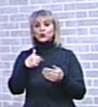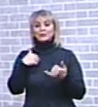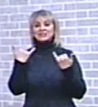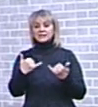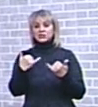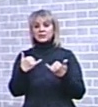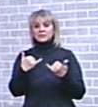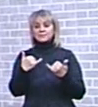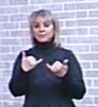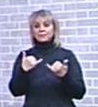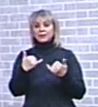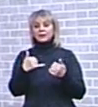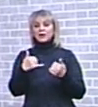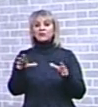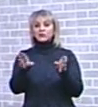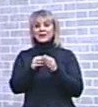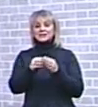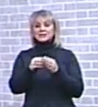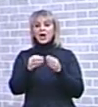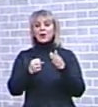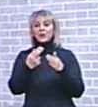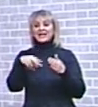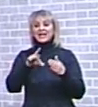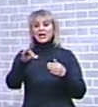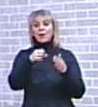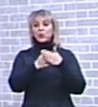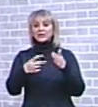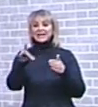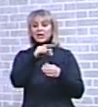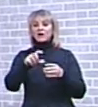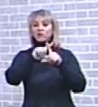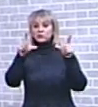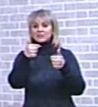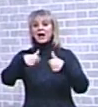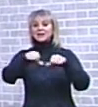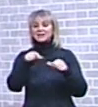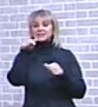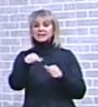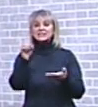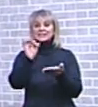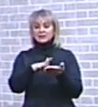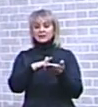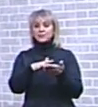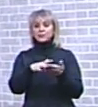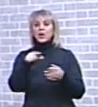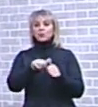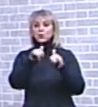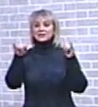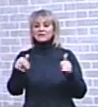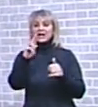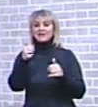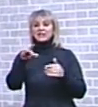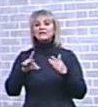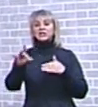сейчас вместе с опорным региональным вузом планируем об организации центра по развитию КВН